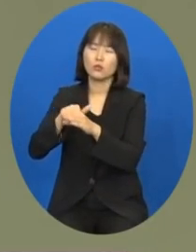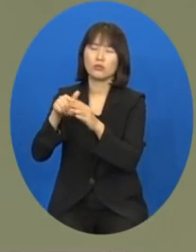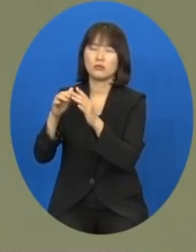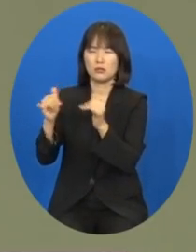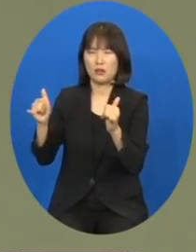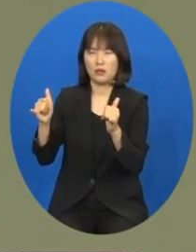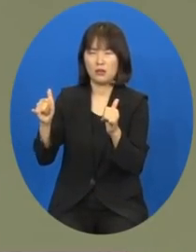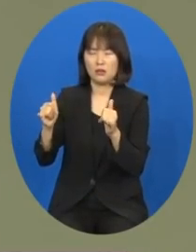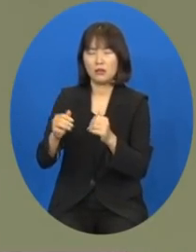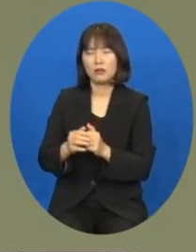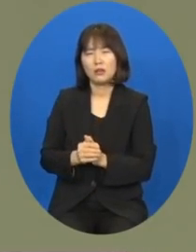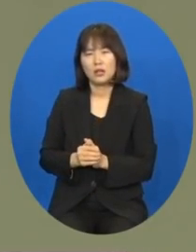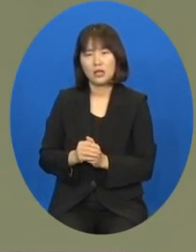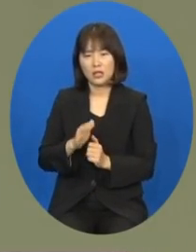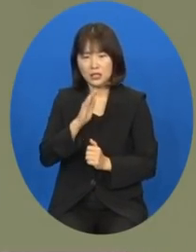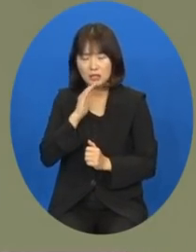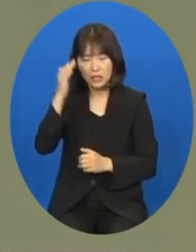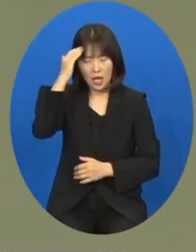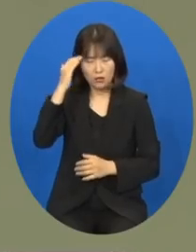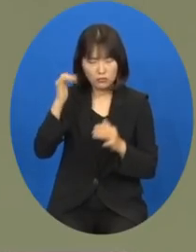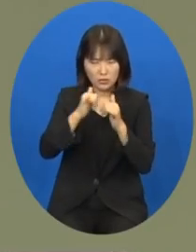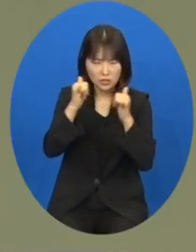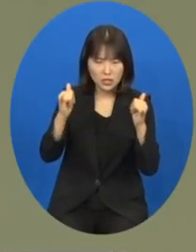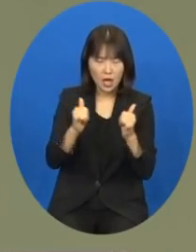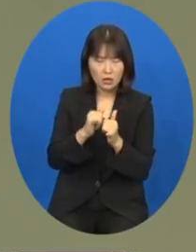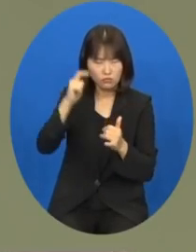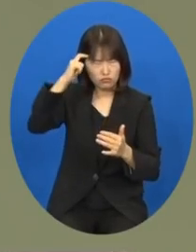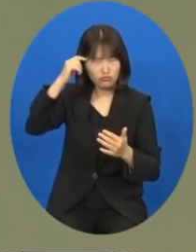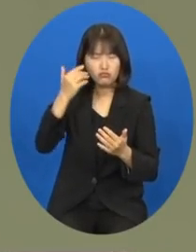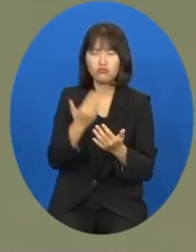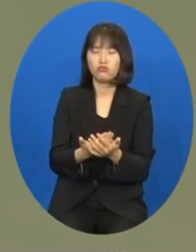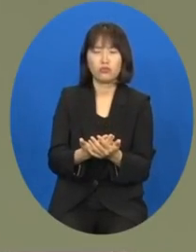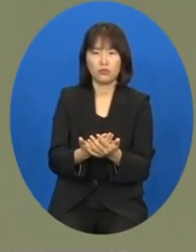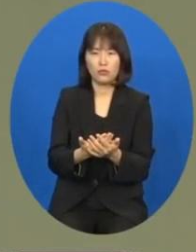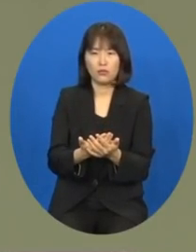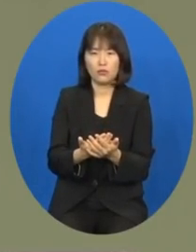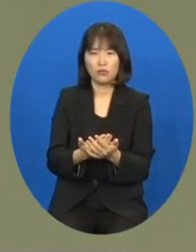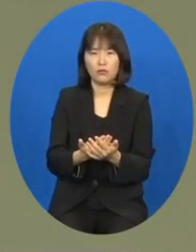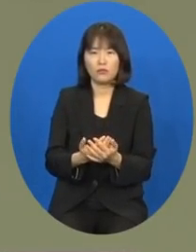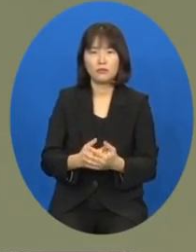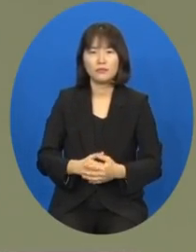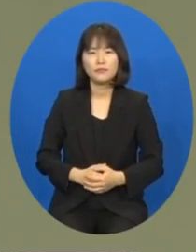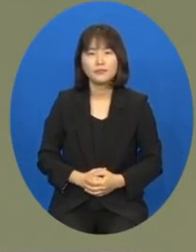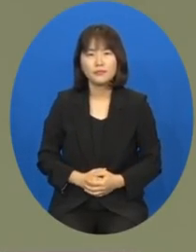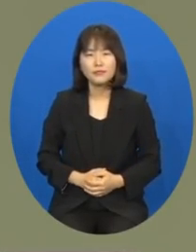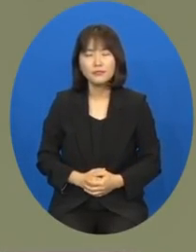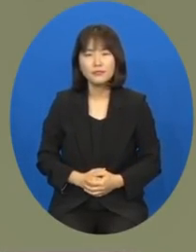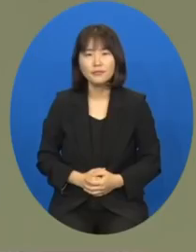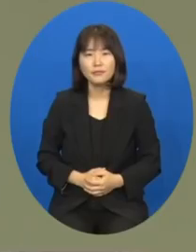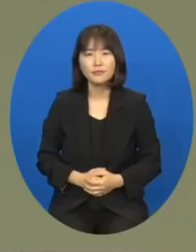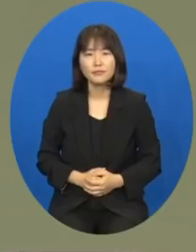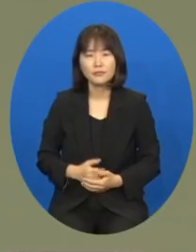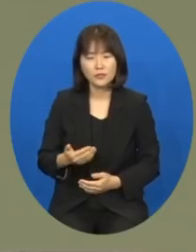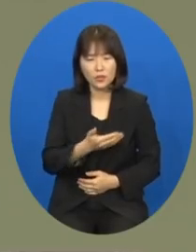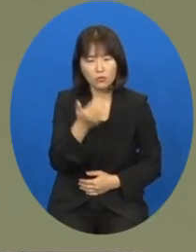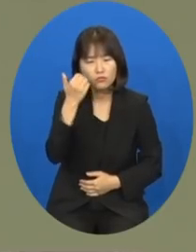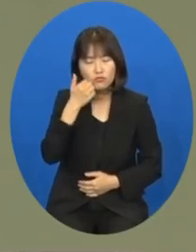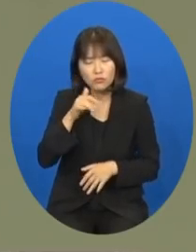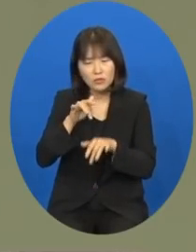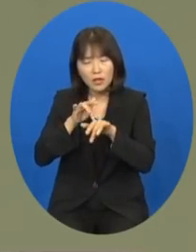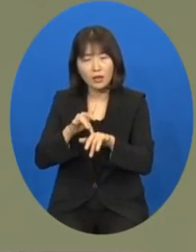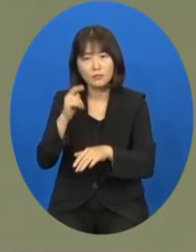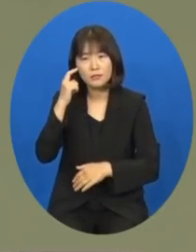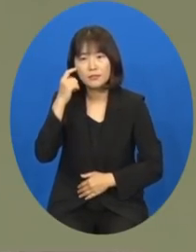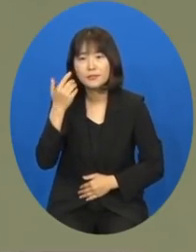어마어마한 파장과 충격을 주었습니다 여러분 누가 안 납니까